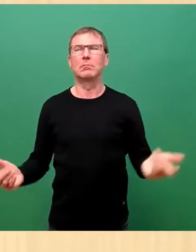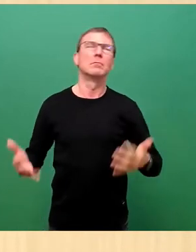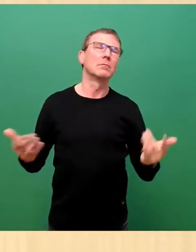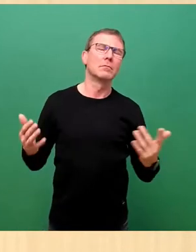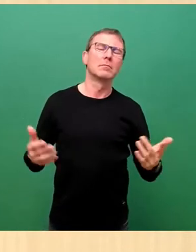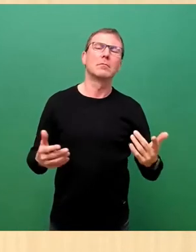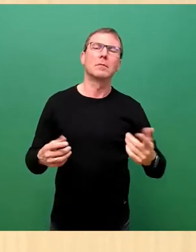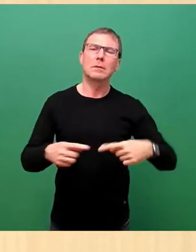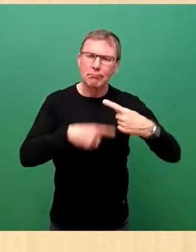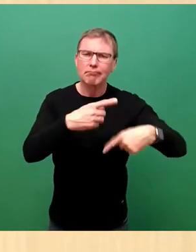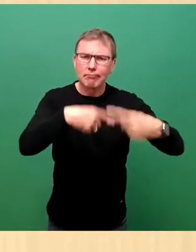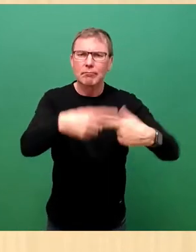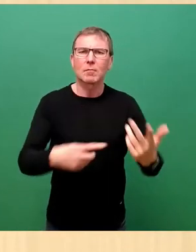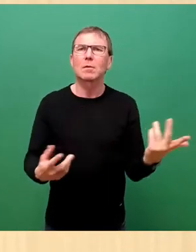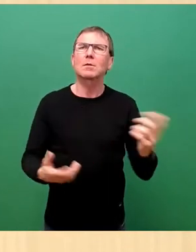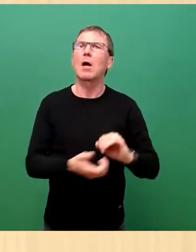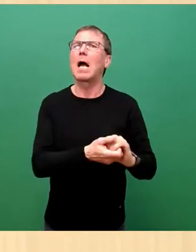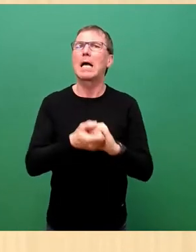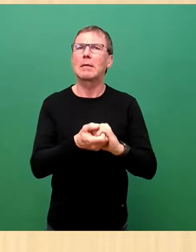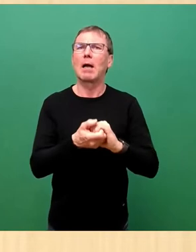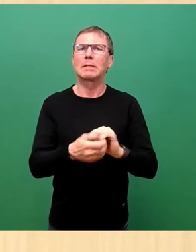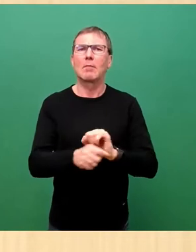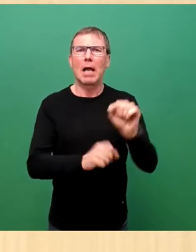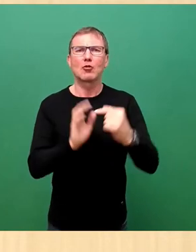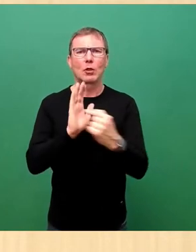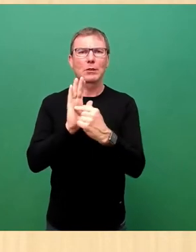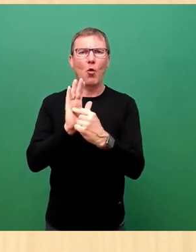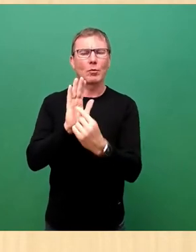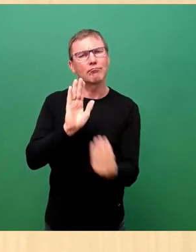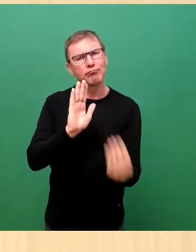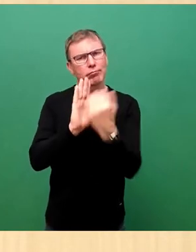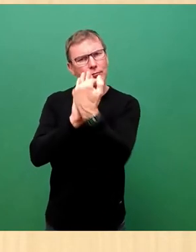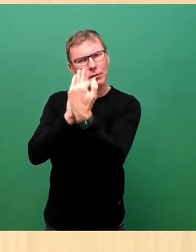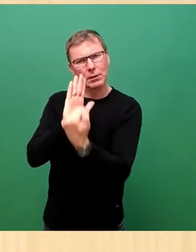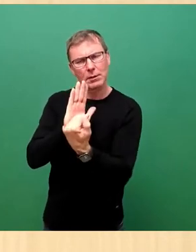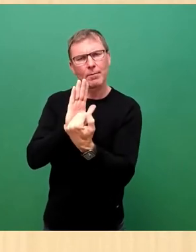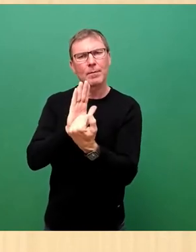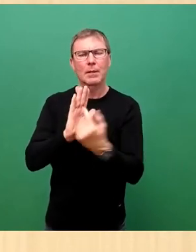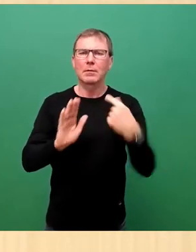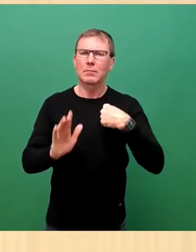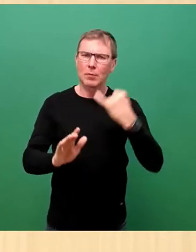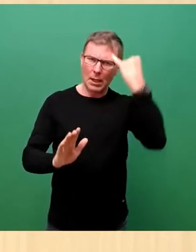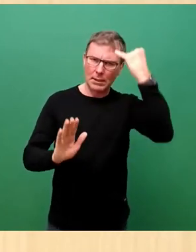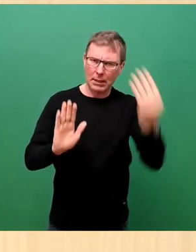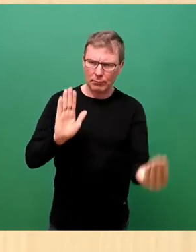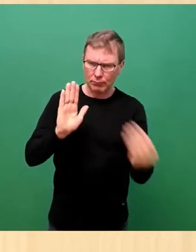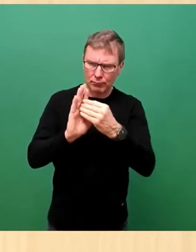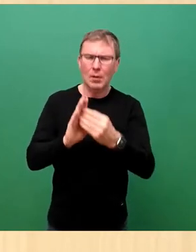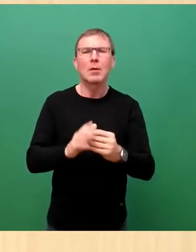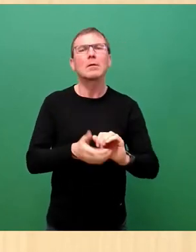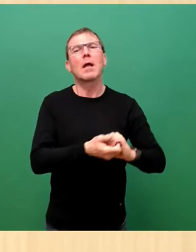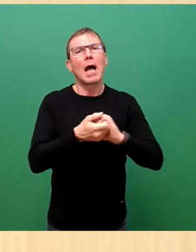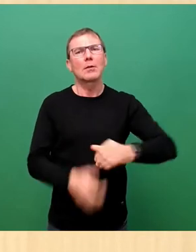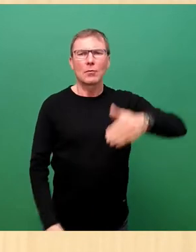was in so einer gemeinsamen Resolution mündet. Sie haben die Anregungen aufgegriffen und einen einigungsfähigen